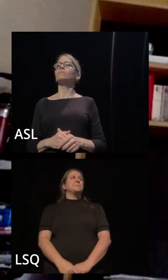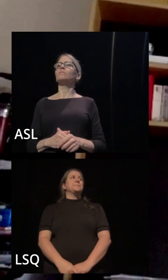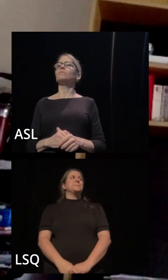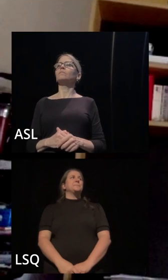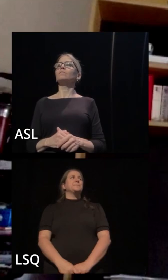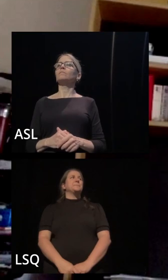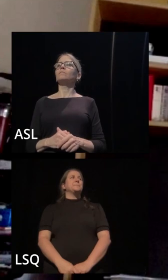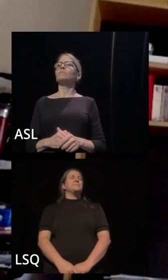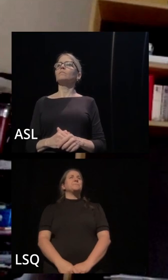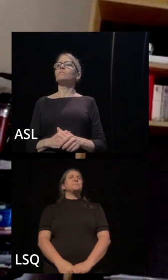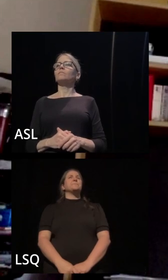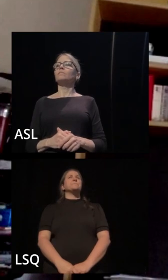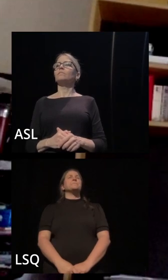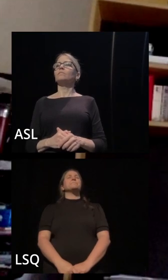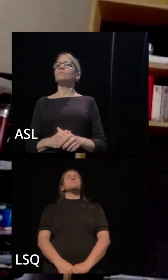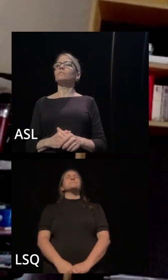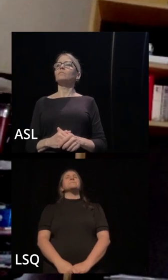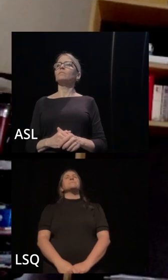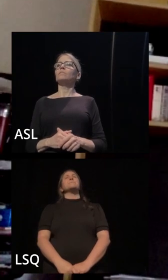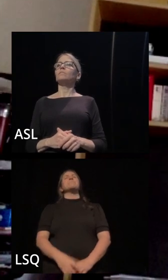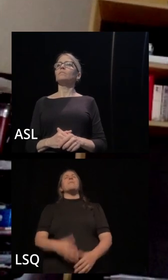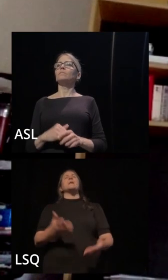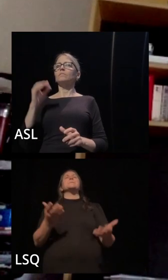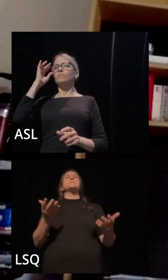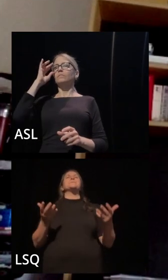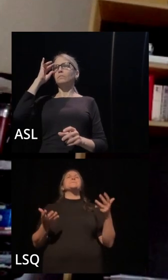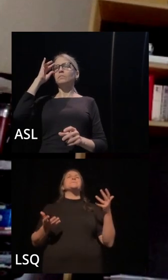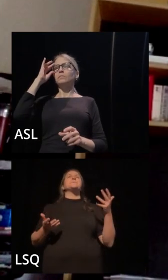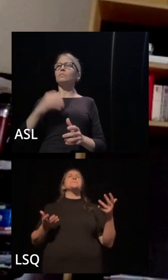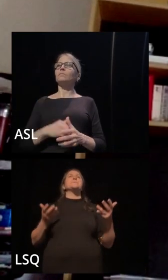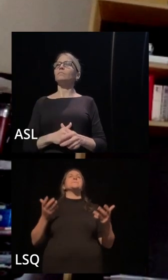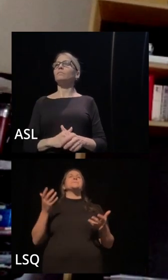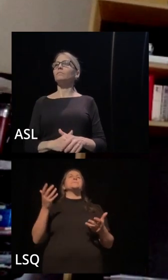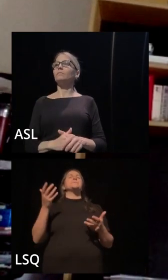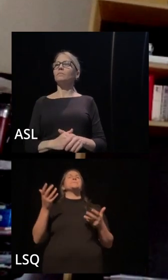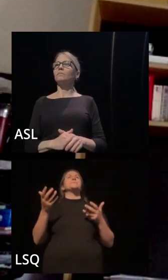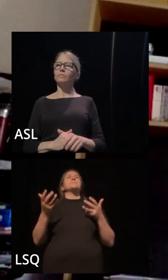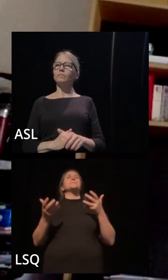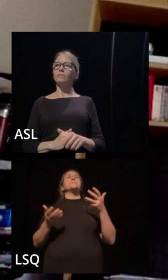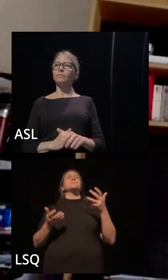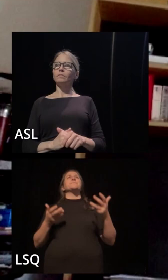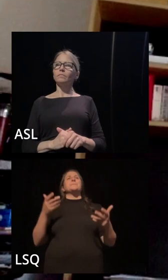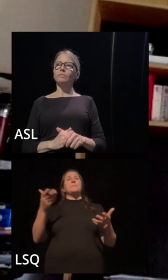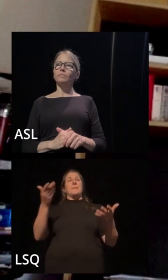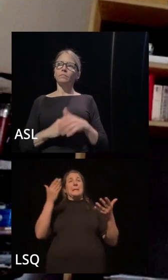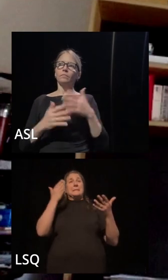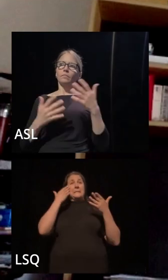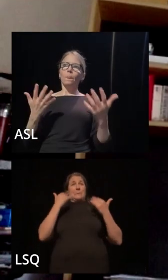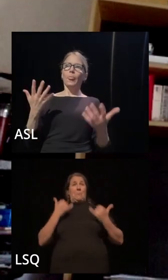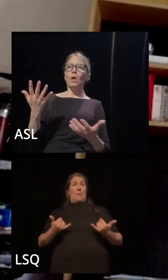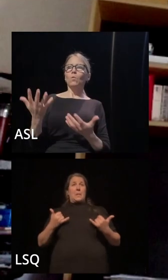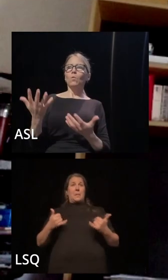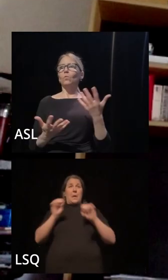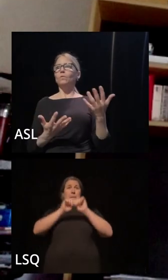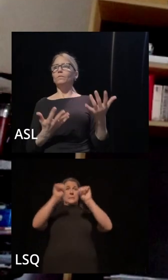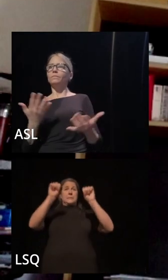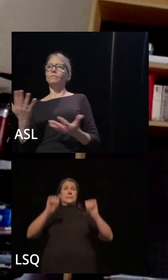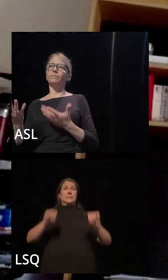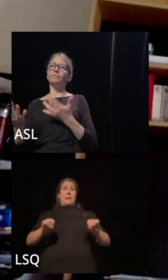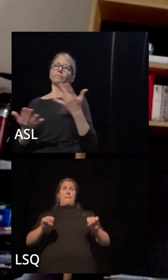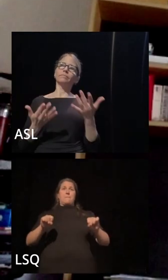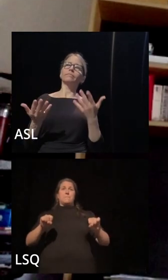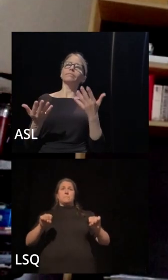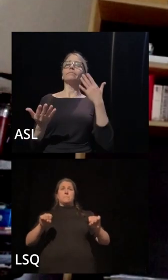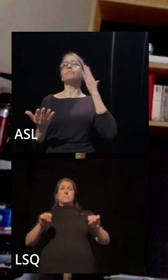Vous connaissez la façon dont aujourd'hui les systèmes sont assez voraces et attrapent